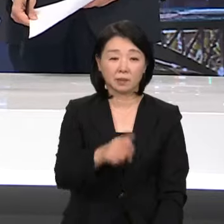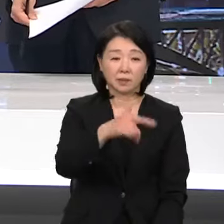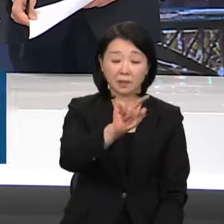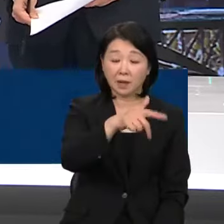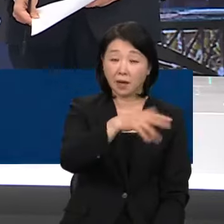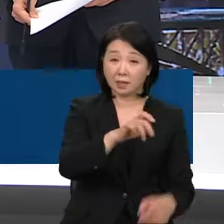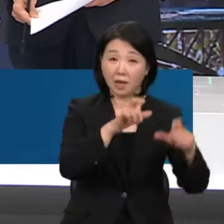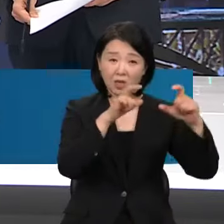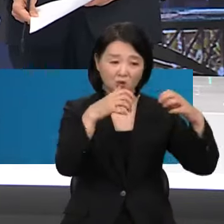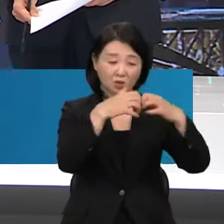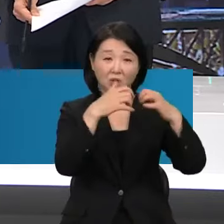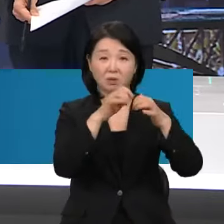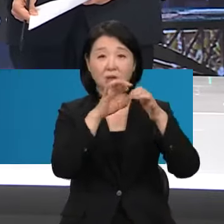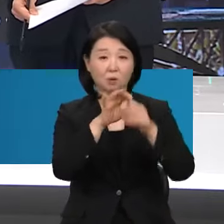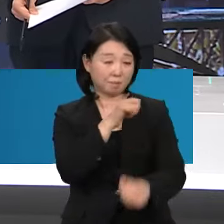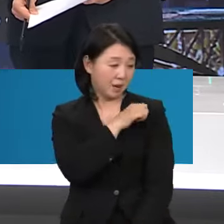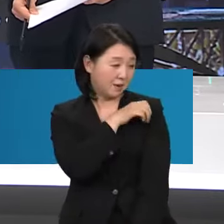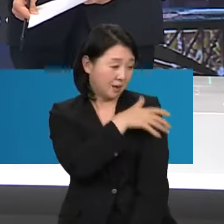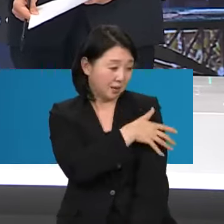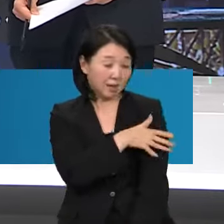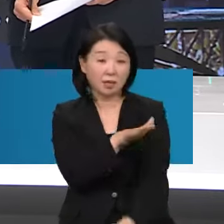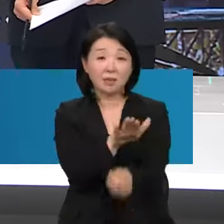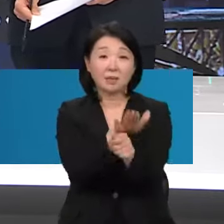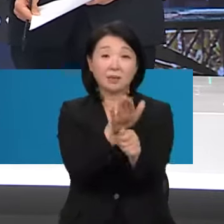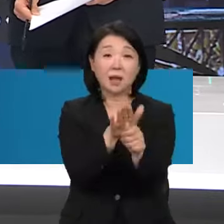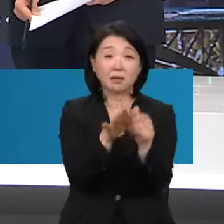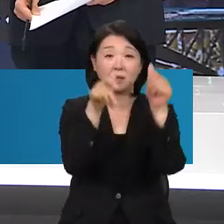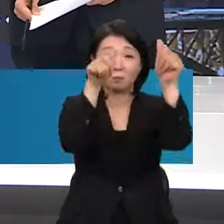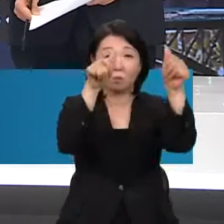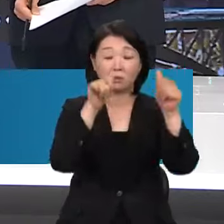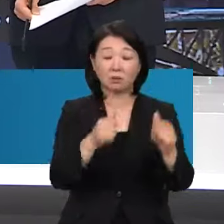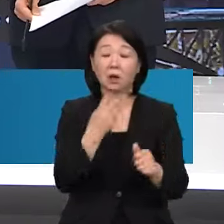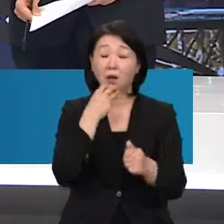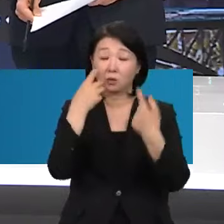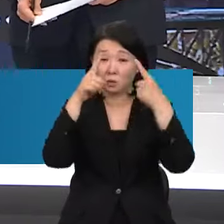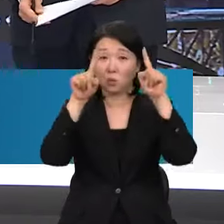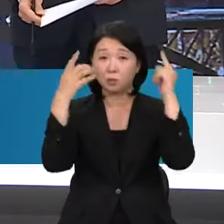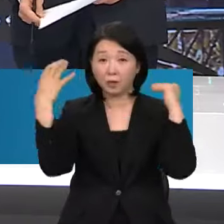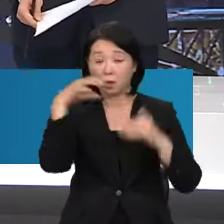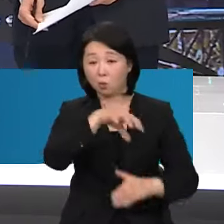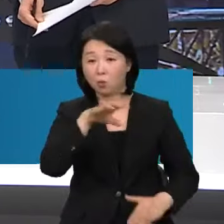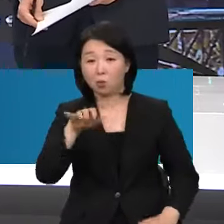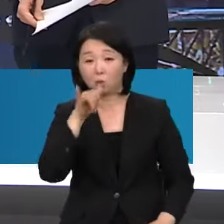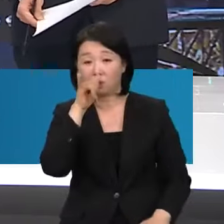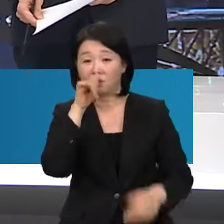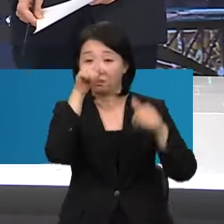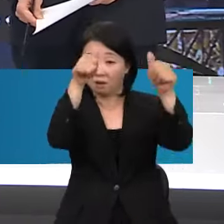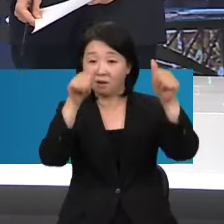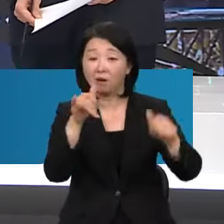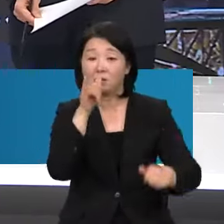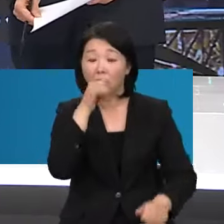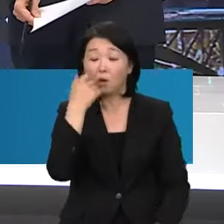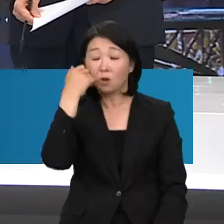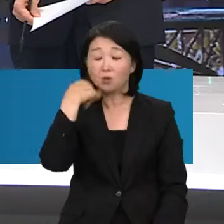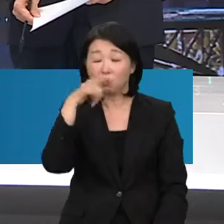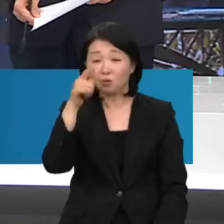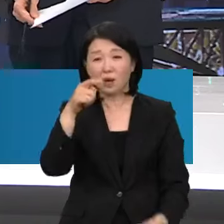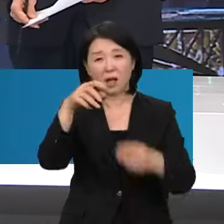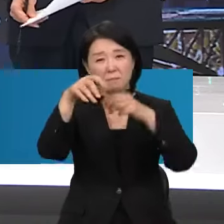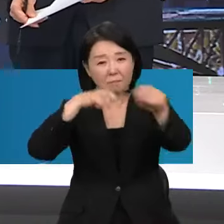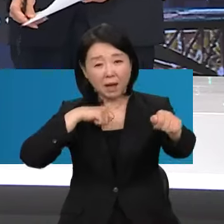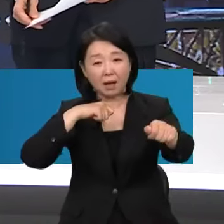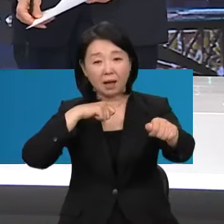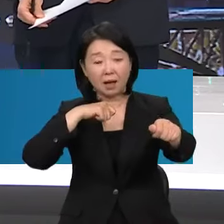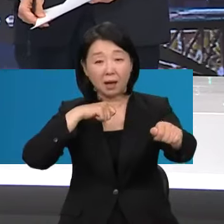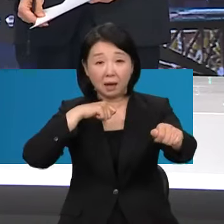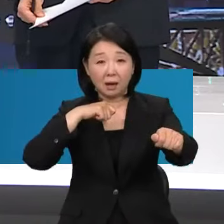가자지구 전쟁과 관련해 팔레스타인을 지지한다는 내용의 포스터가 서울대 캠퍼스 곳곳에 붙었는데 누군가 이걸 훼손하는 일이